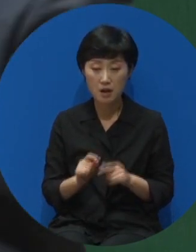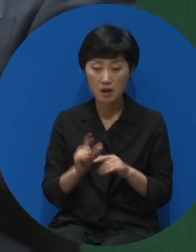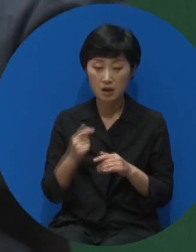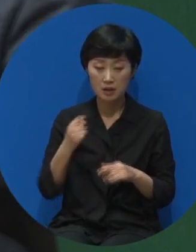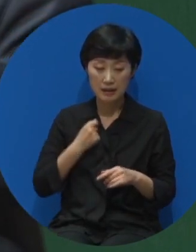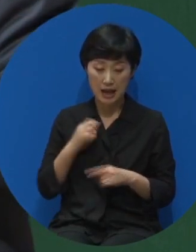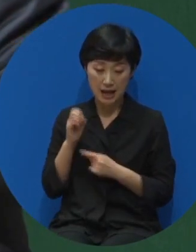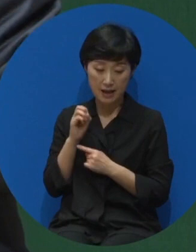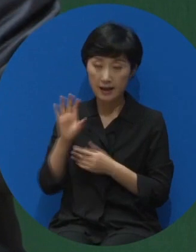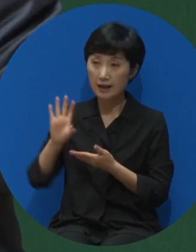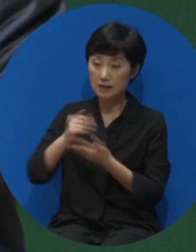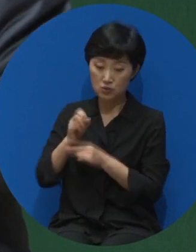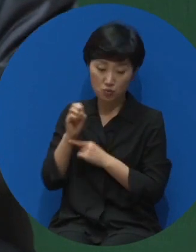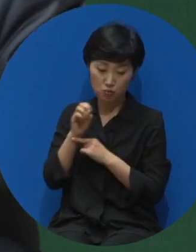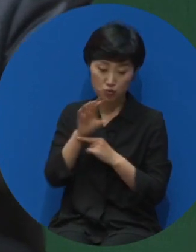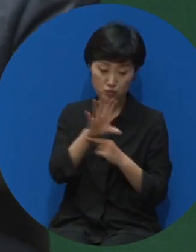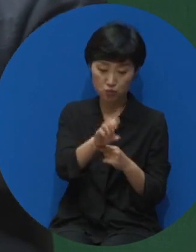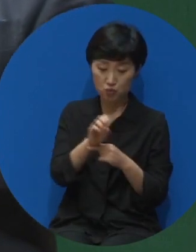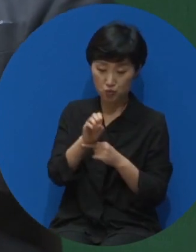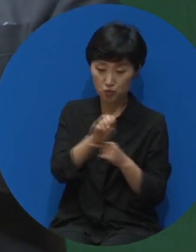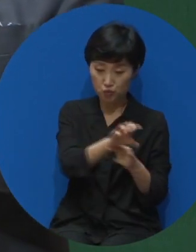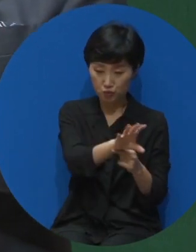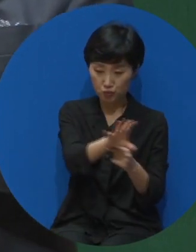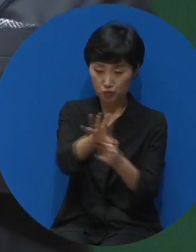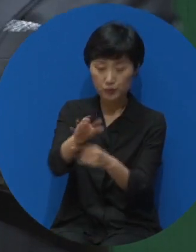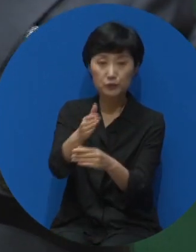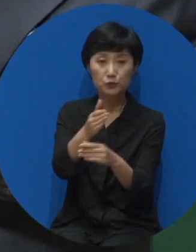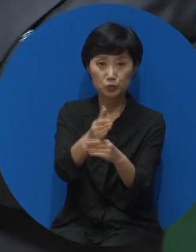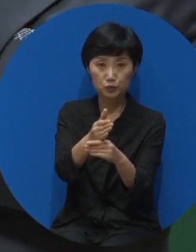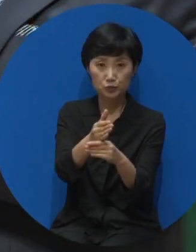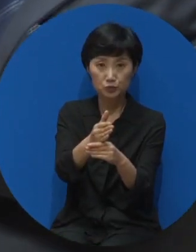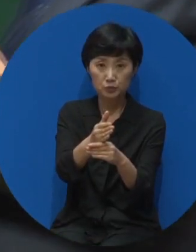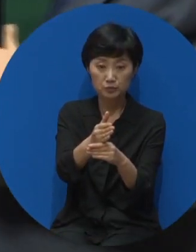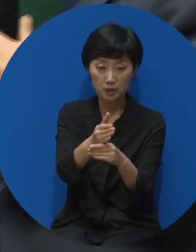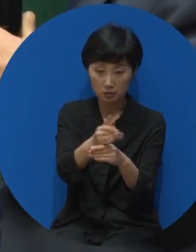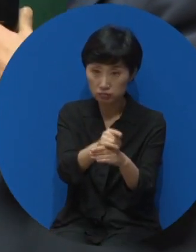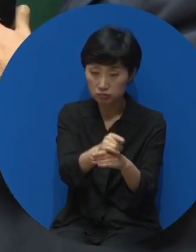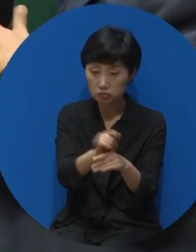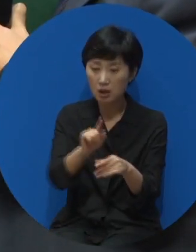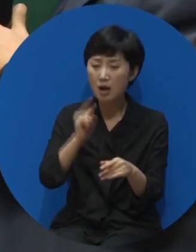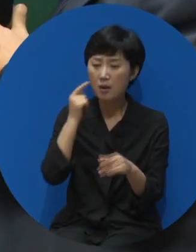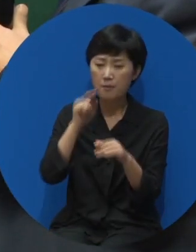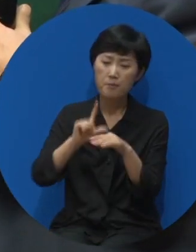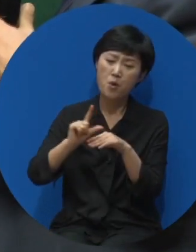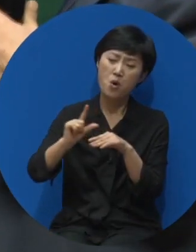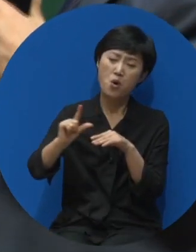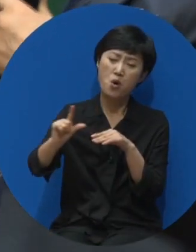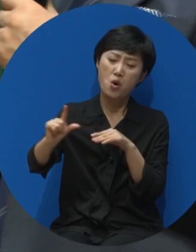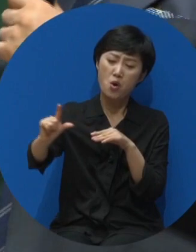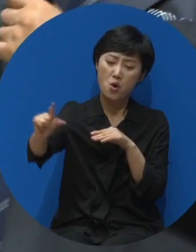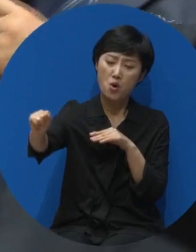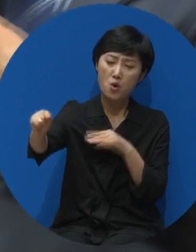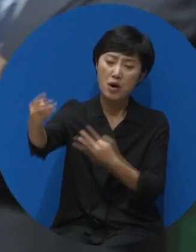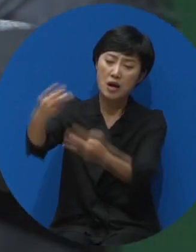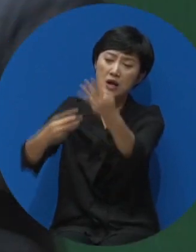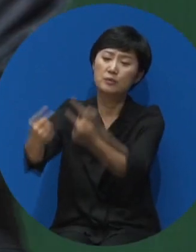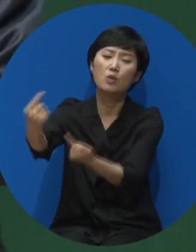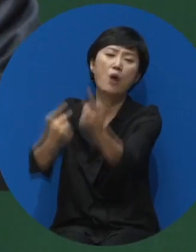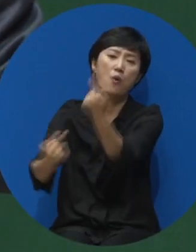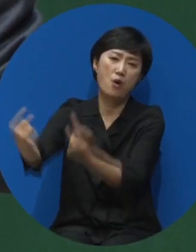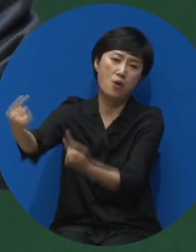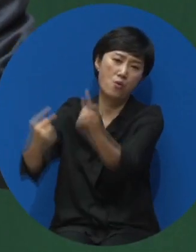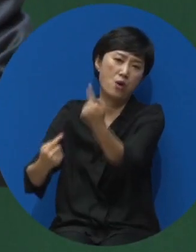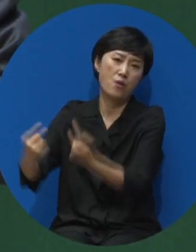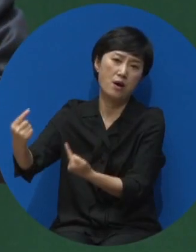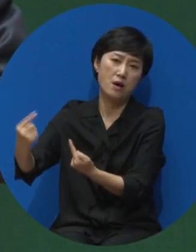원방에서 렘넌트들이 돌아올 것이다. 세계 중의 국々から 렘넌트 たちが 戻ってくると 이와리테이마스. 그 배에